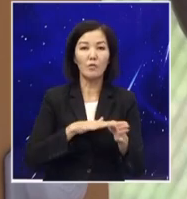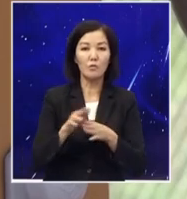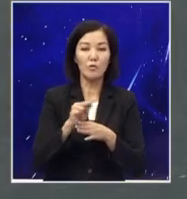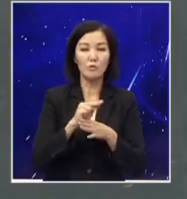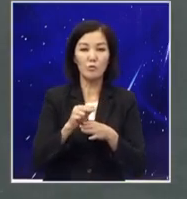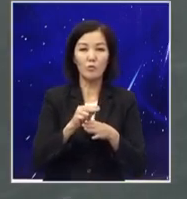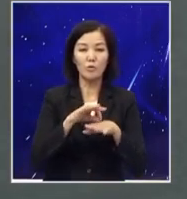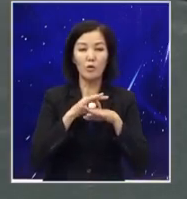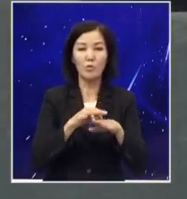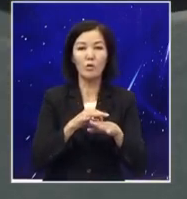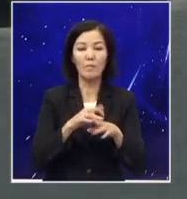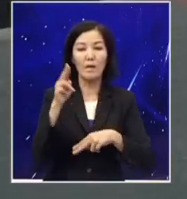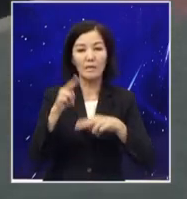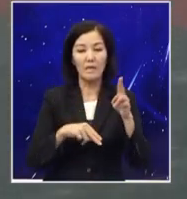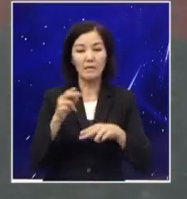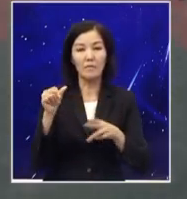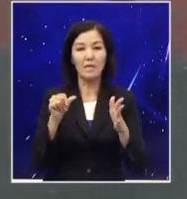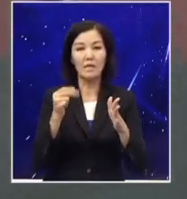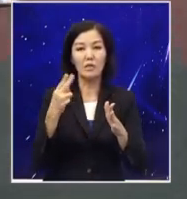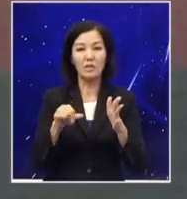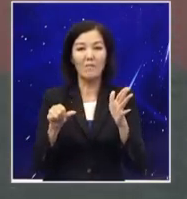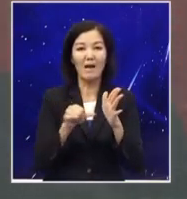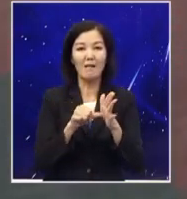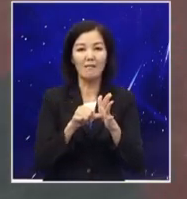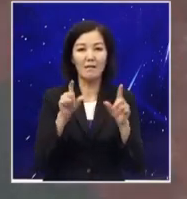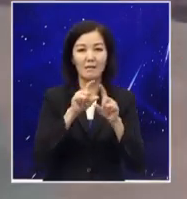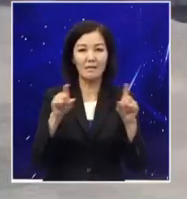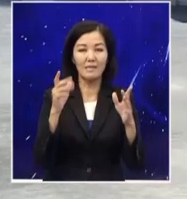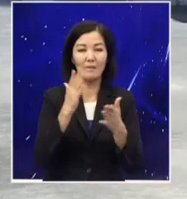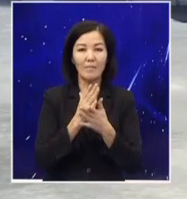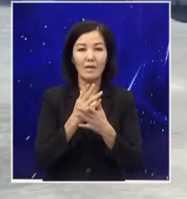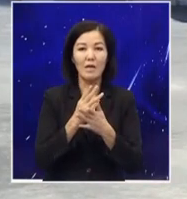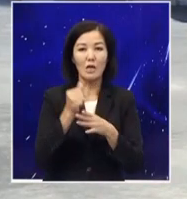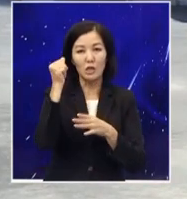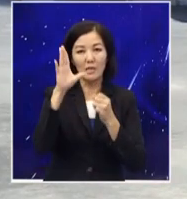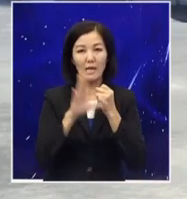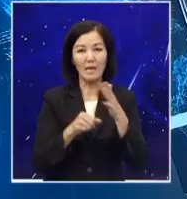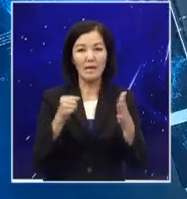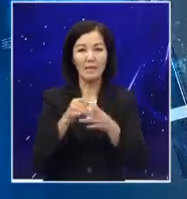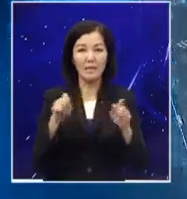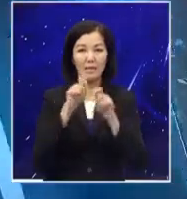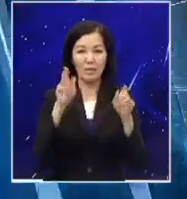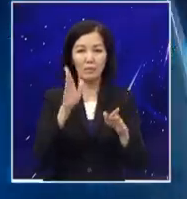және салынып жатқан 26 нысан бар. Олар жыл аяғына дейін пайдалануға берілмек.